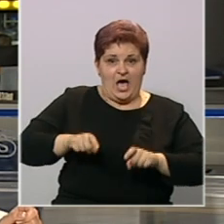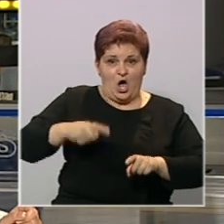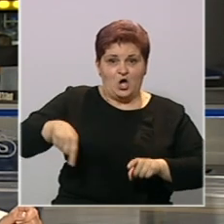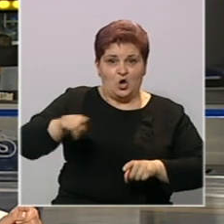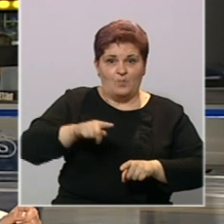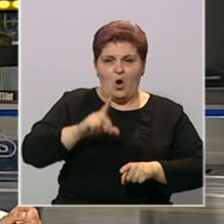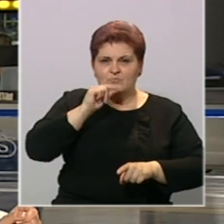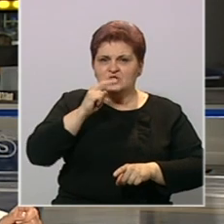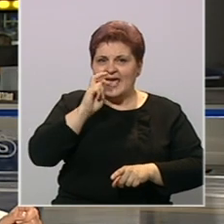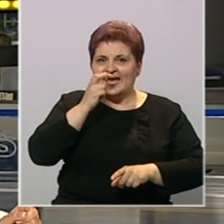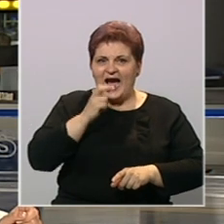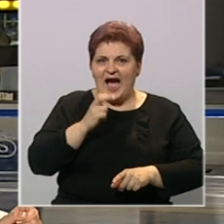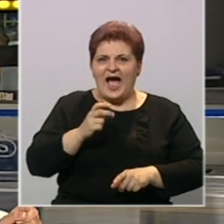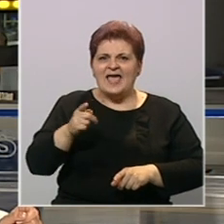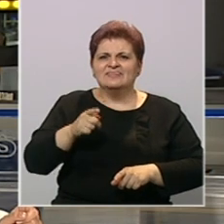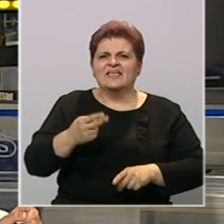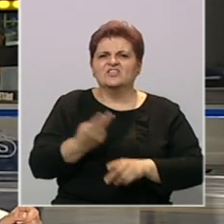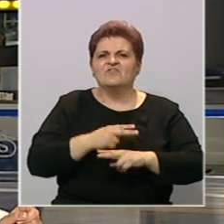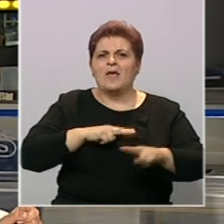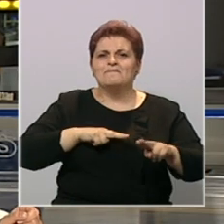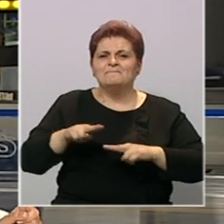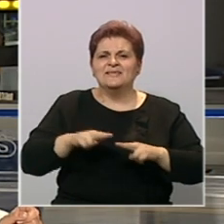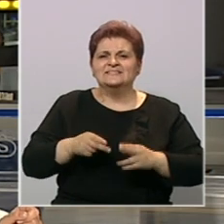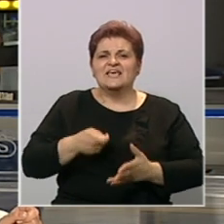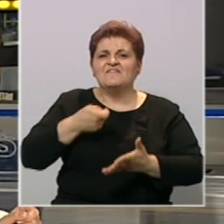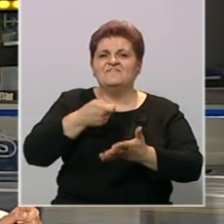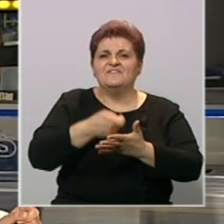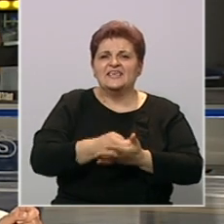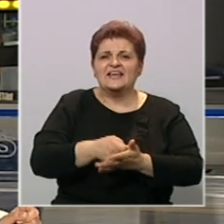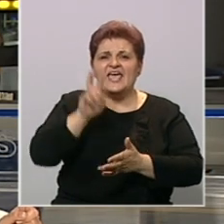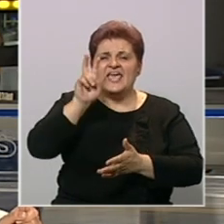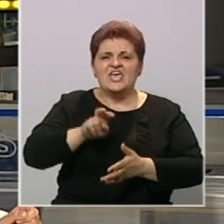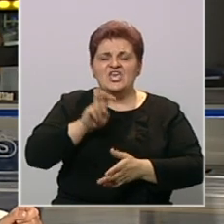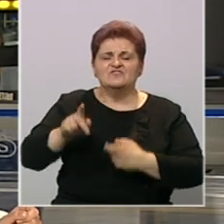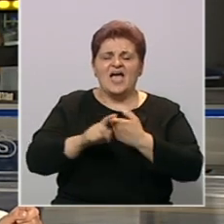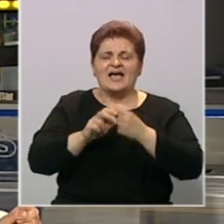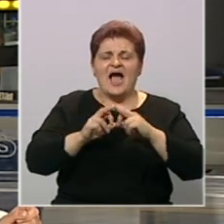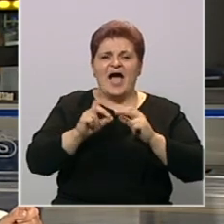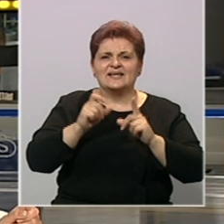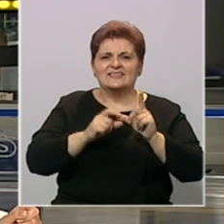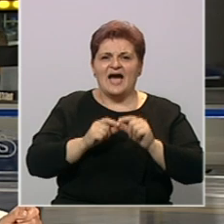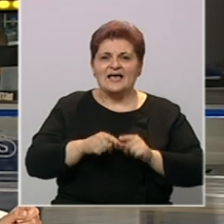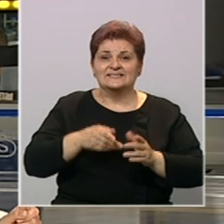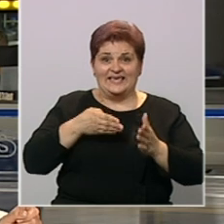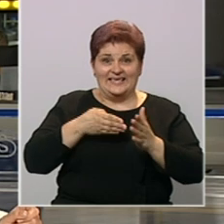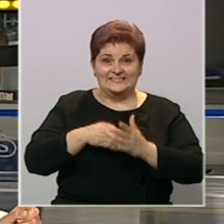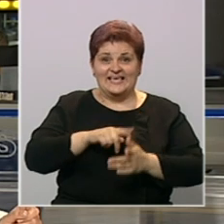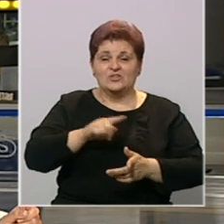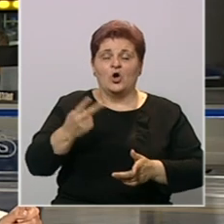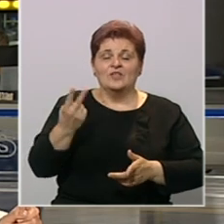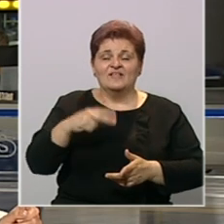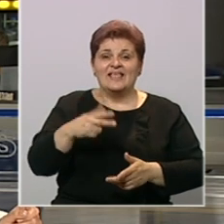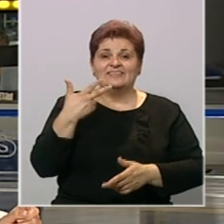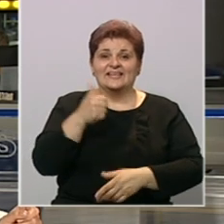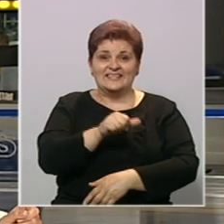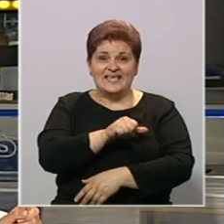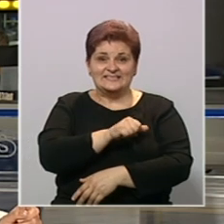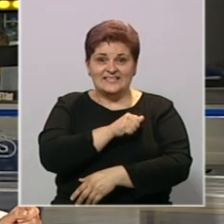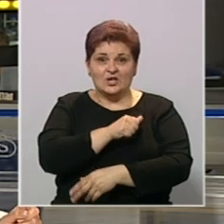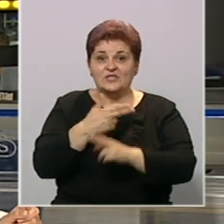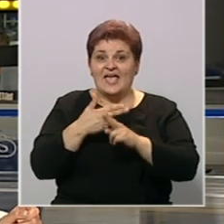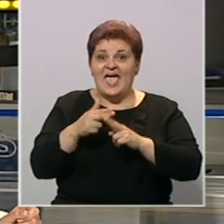osim opštine Kakanj te resornog državnog ministarstva, finansirao je i švicarski Caritas. Cilj je do 2030.